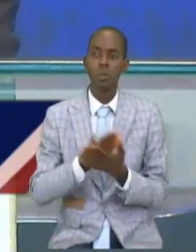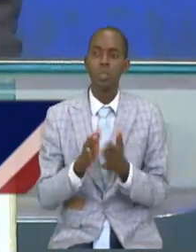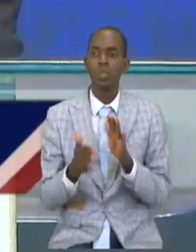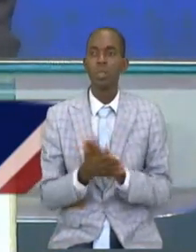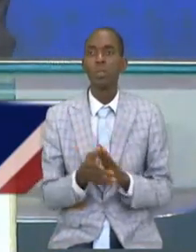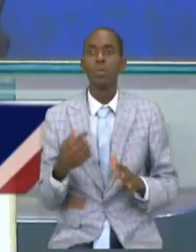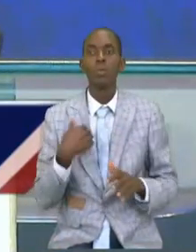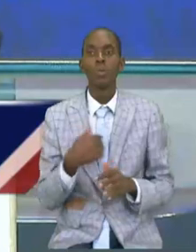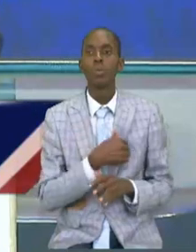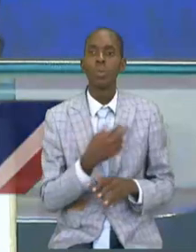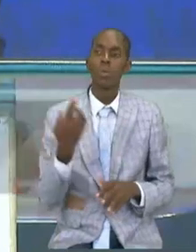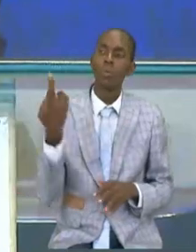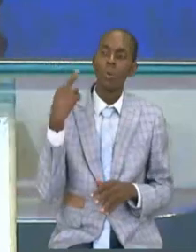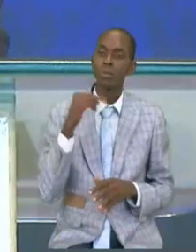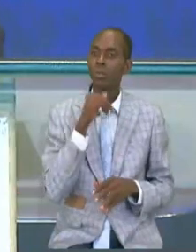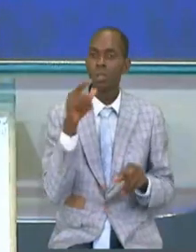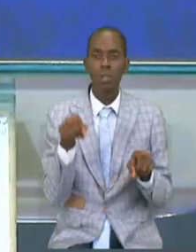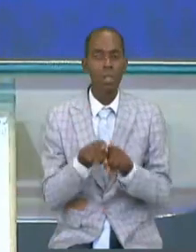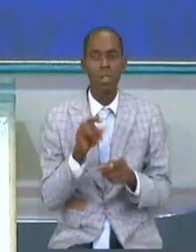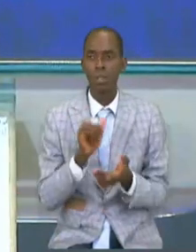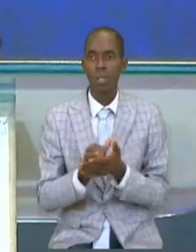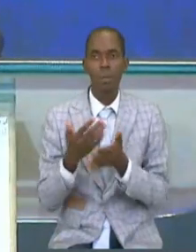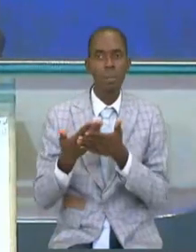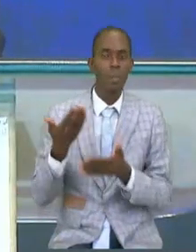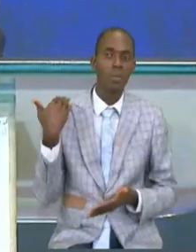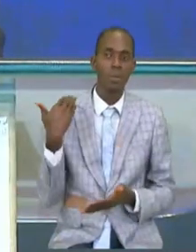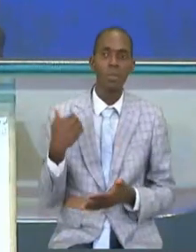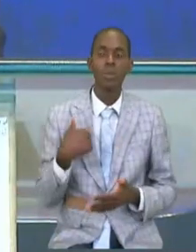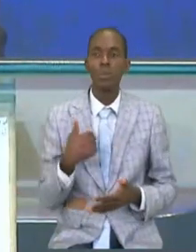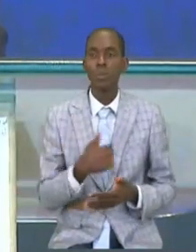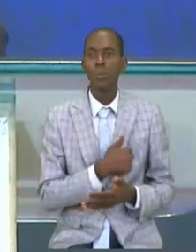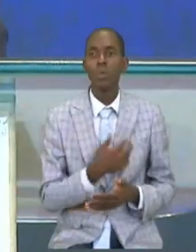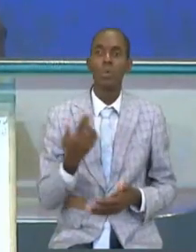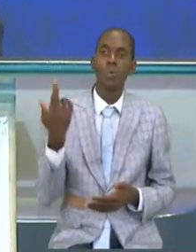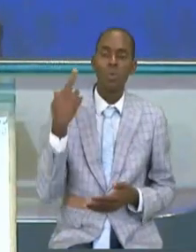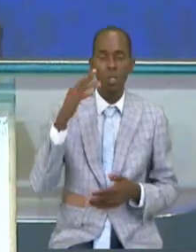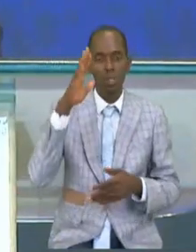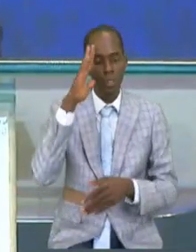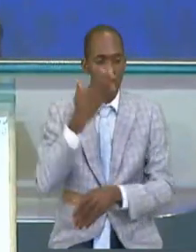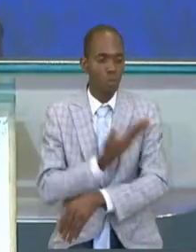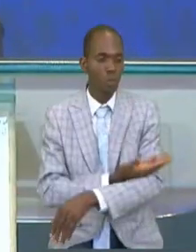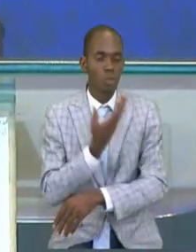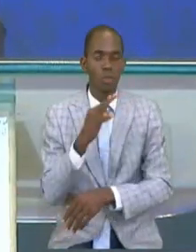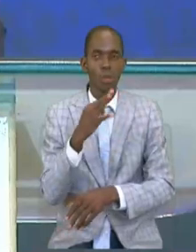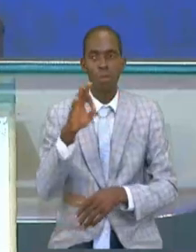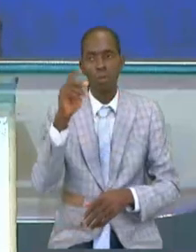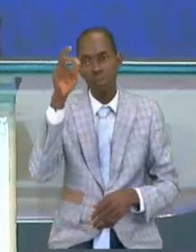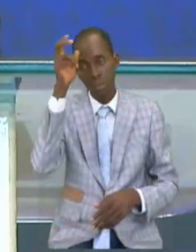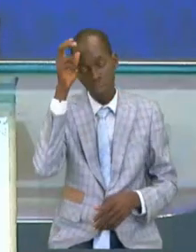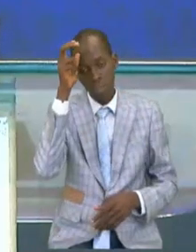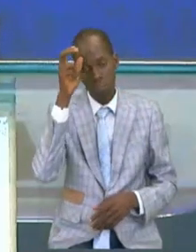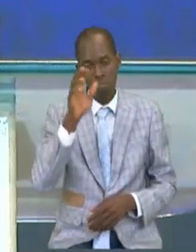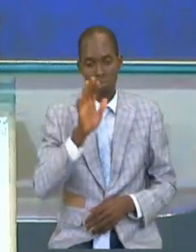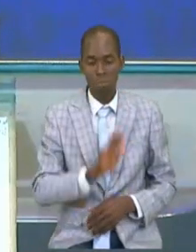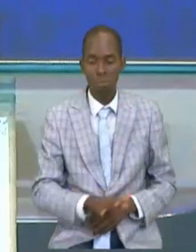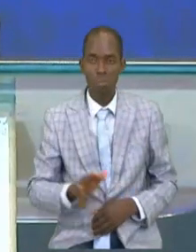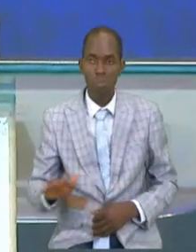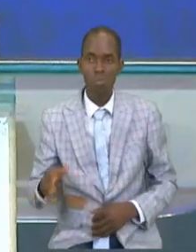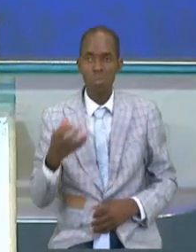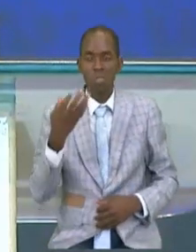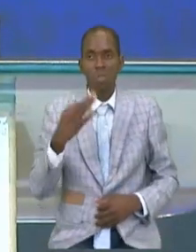devenir. On n'était pas comme ça au départ. Nous étions des enfants de Satan,